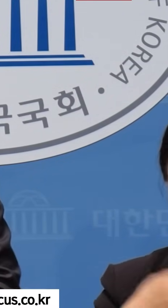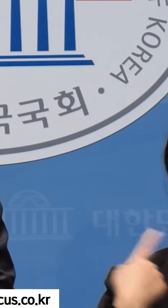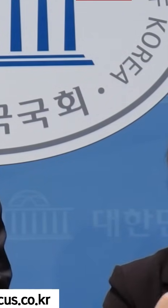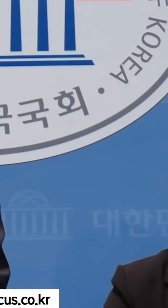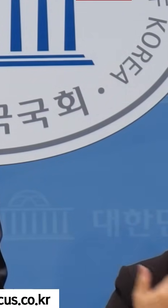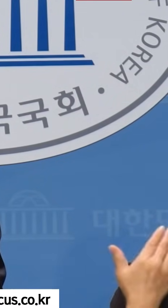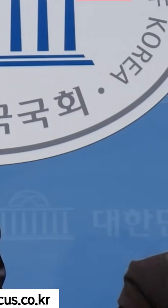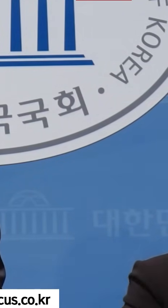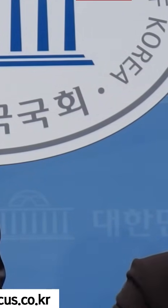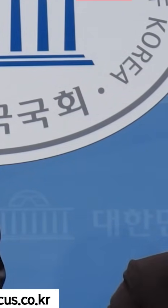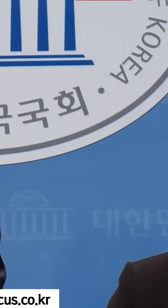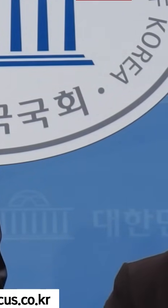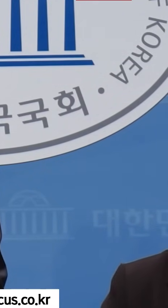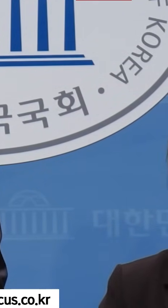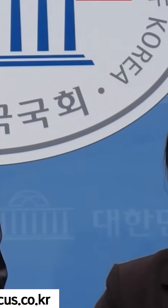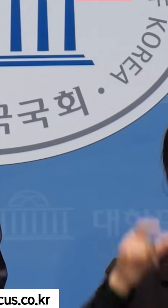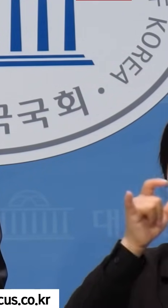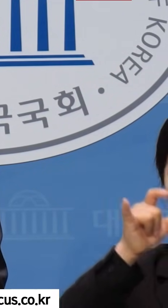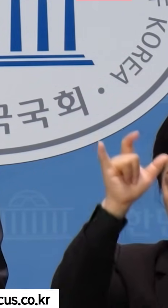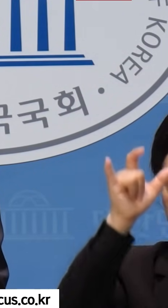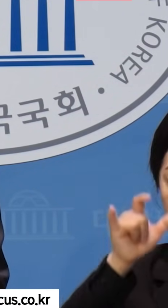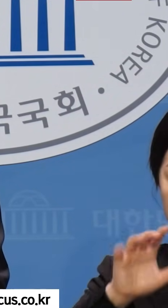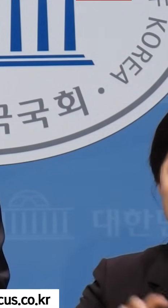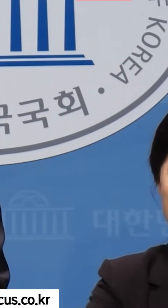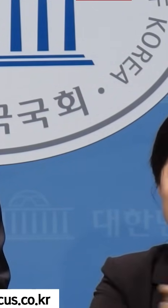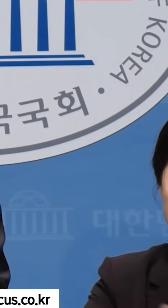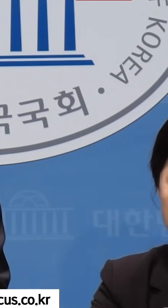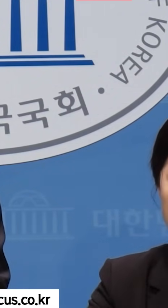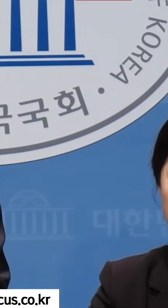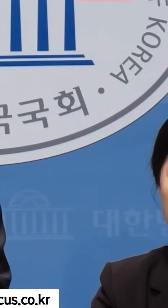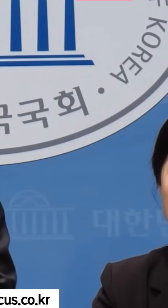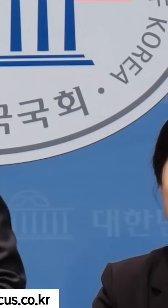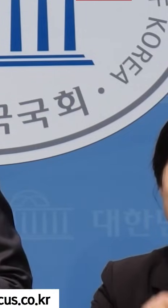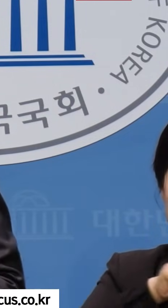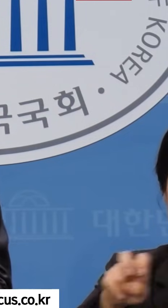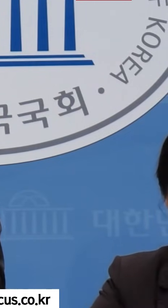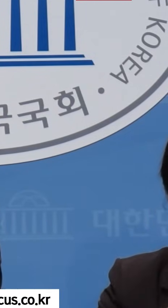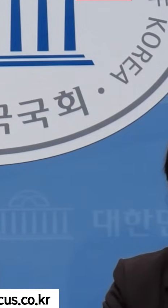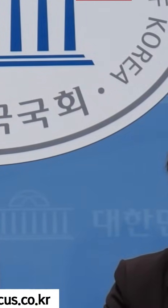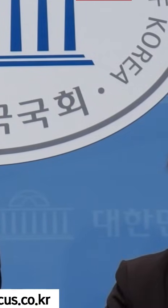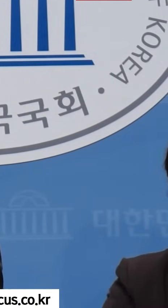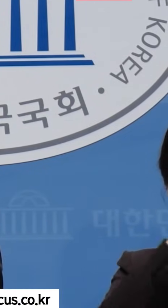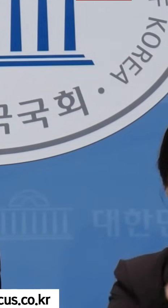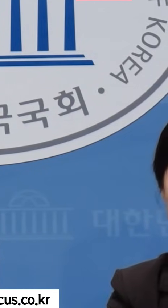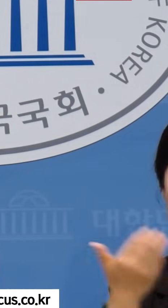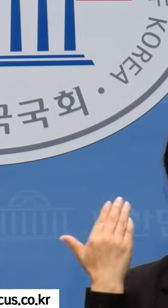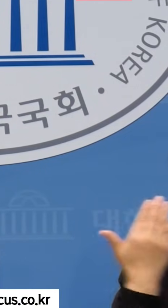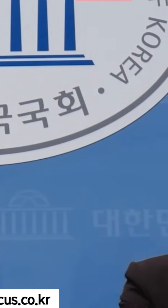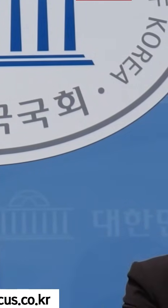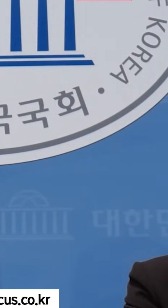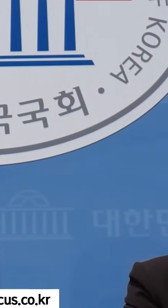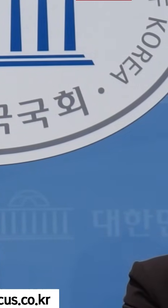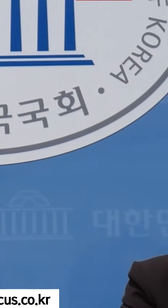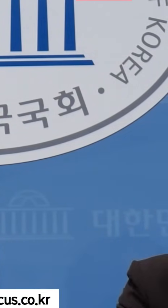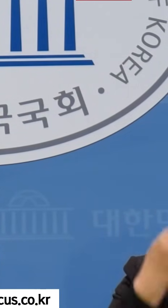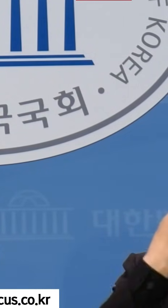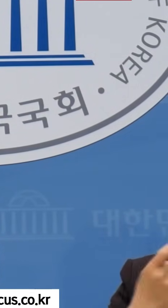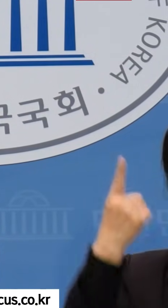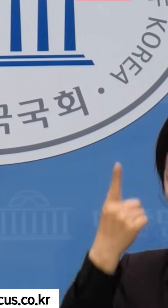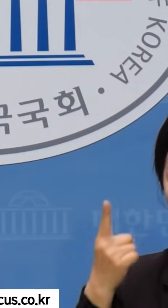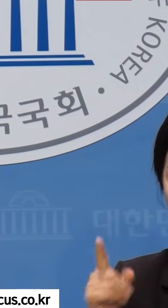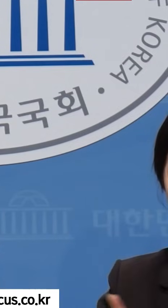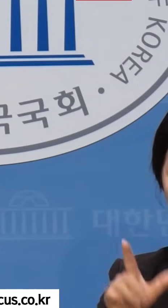최순실 국정농단을 파헤치고 단죄시킨 촛불 민주시민들의